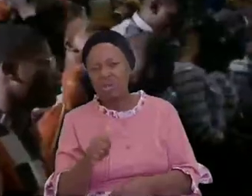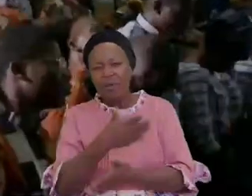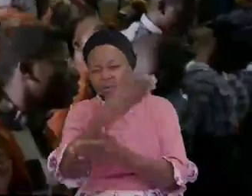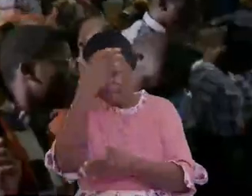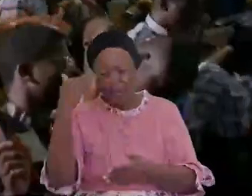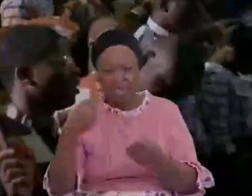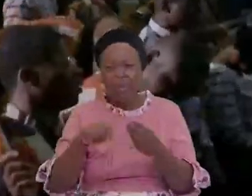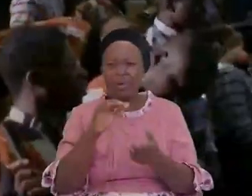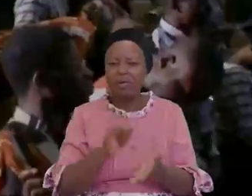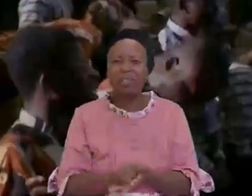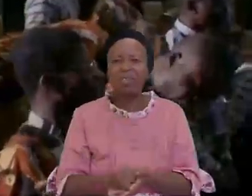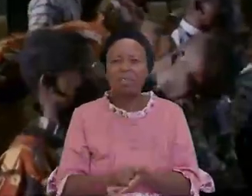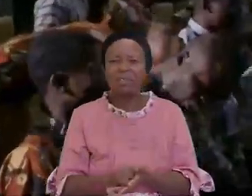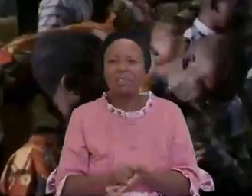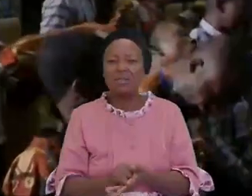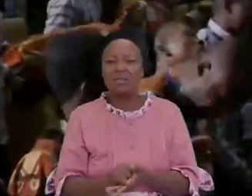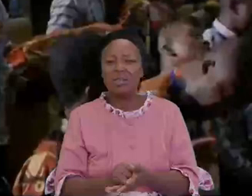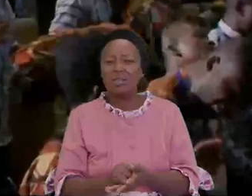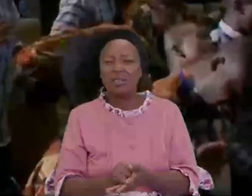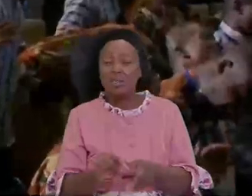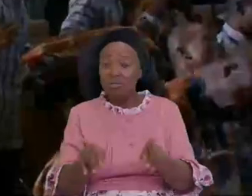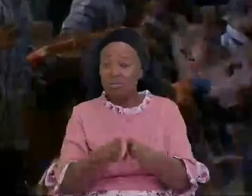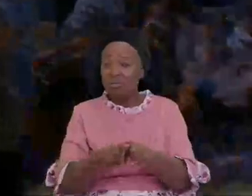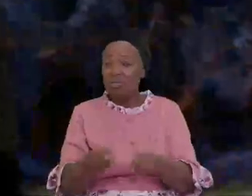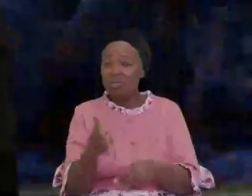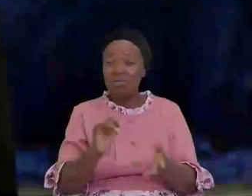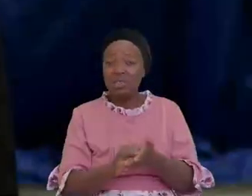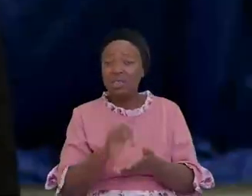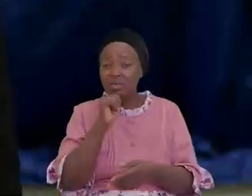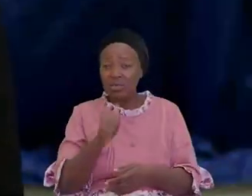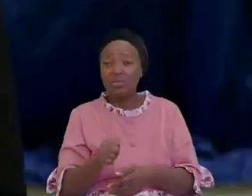oublie cela. Même ceux qui ne sont pas mariés sont plus